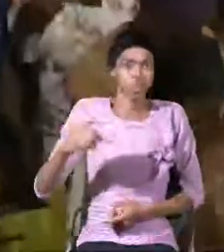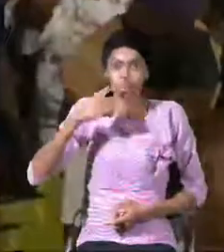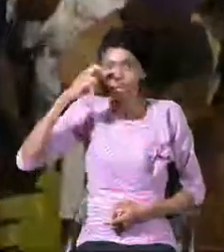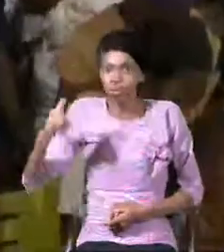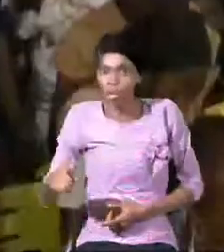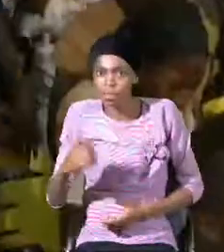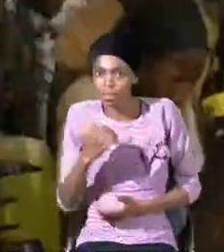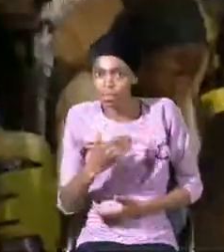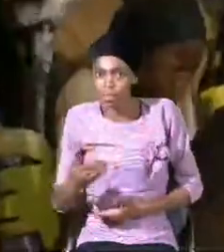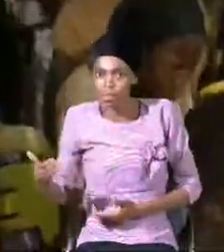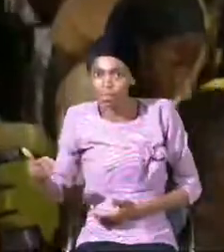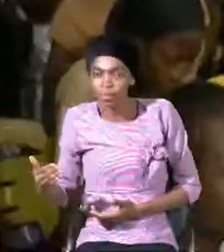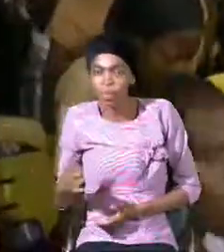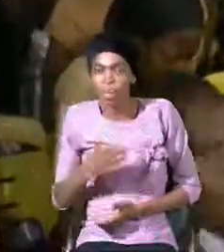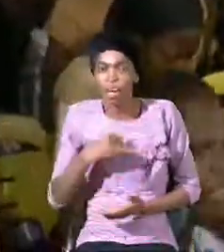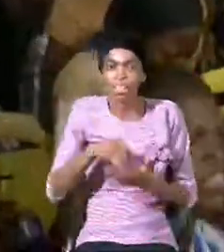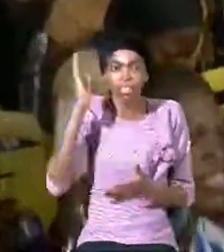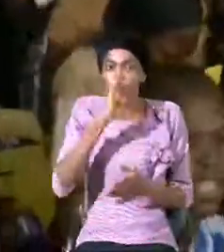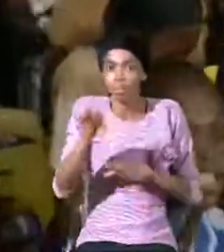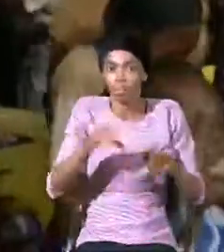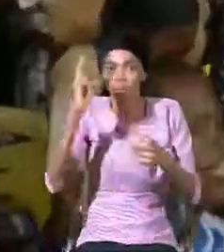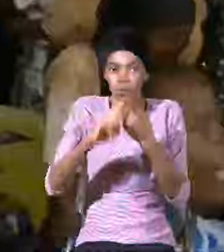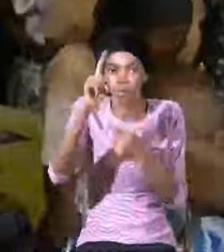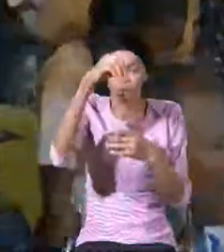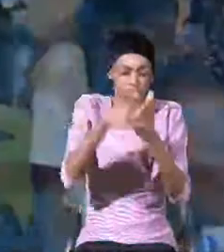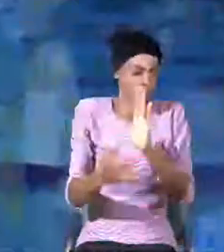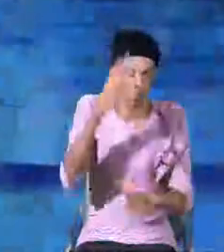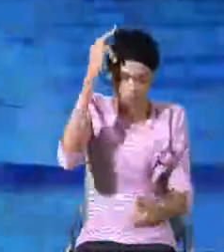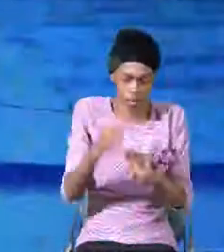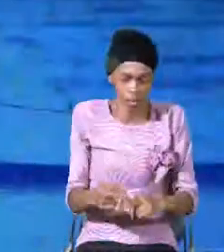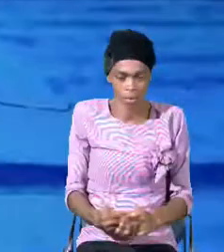Tu prendras une résolution et ce sera fait pour toi.